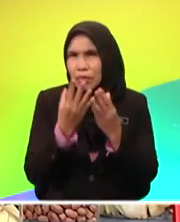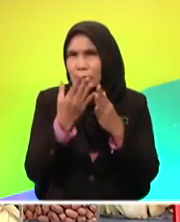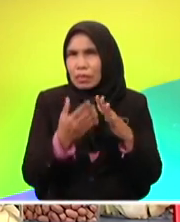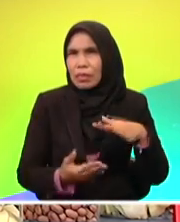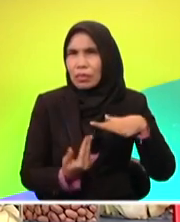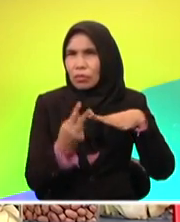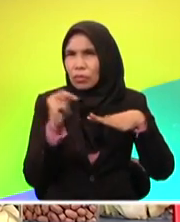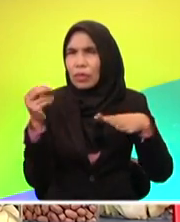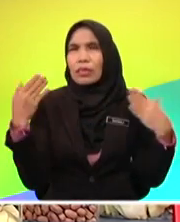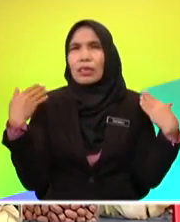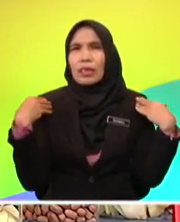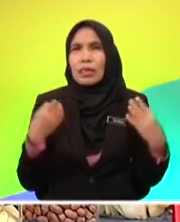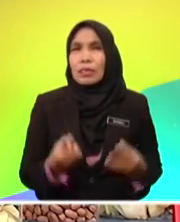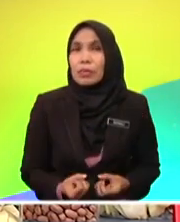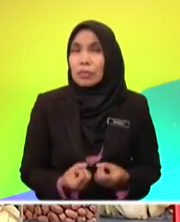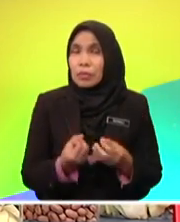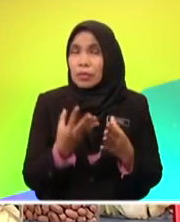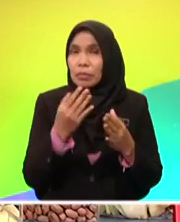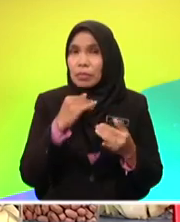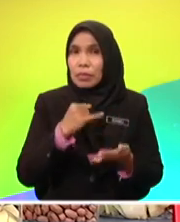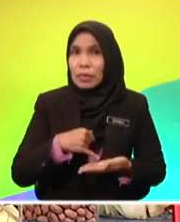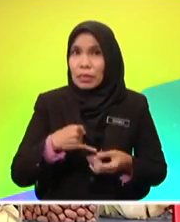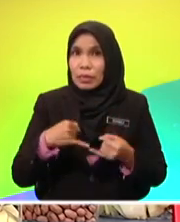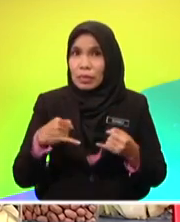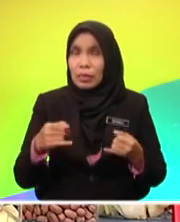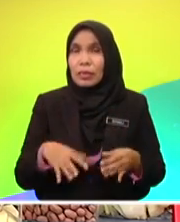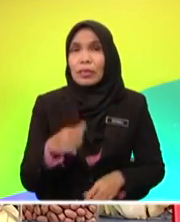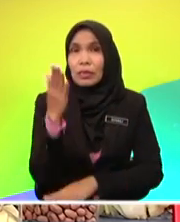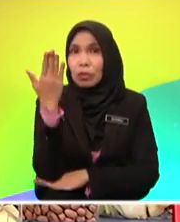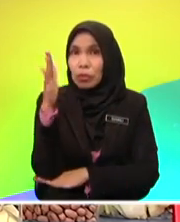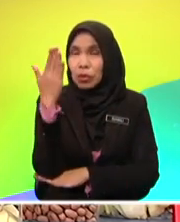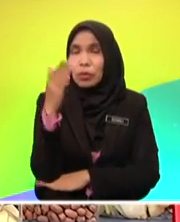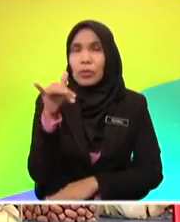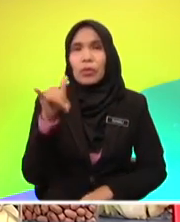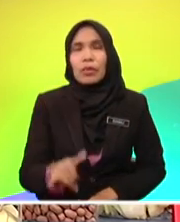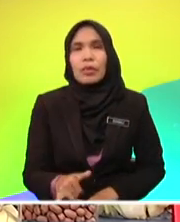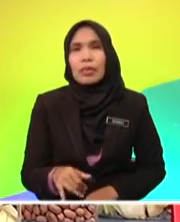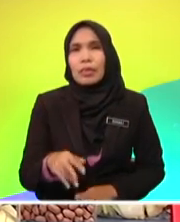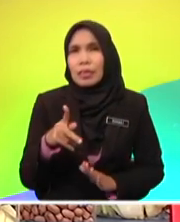jenis pokok yang mempunyai pelbagai